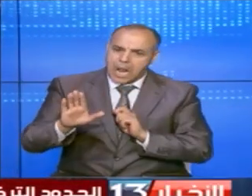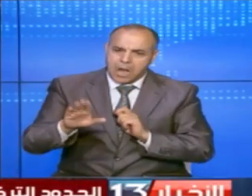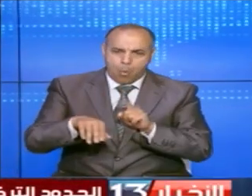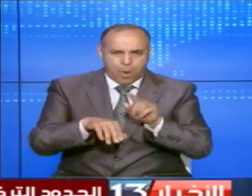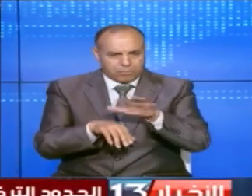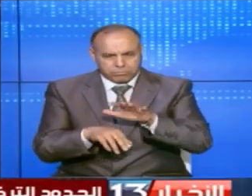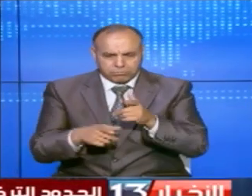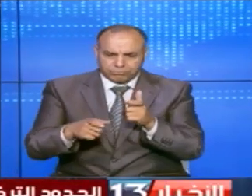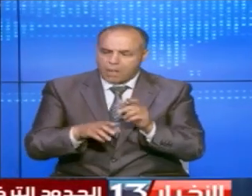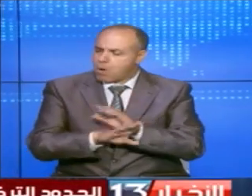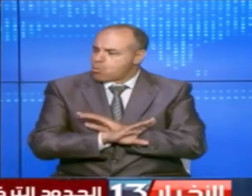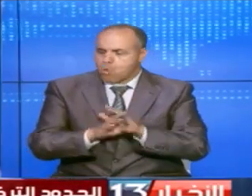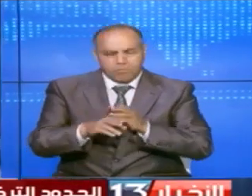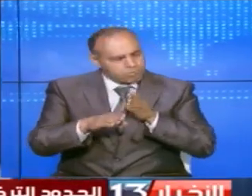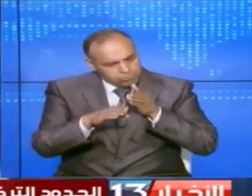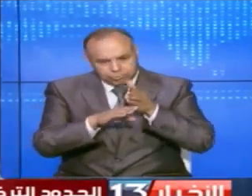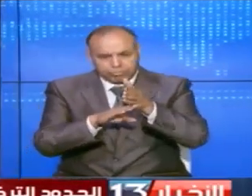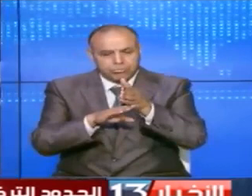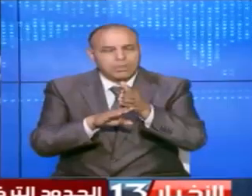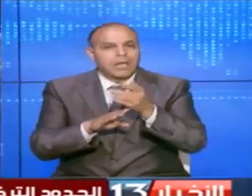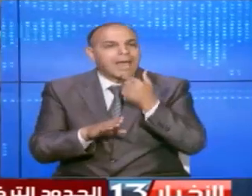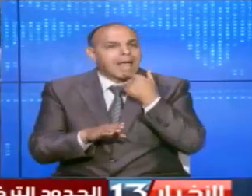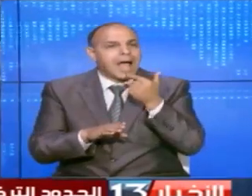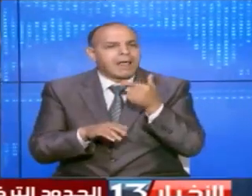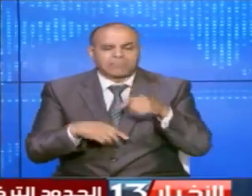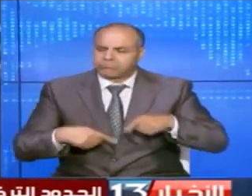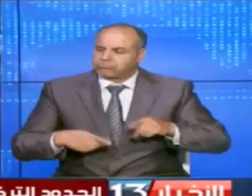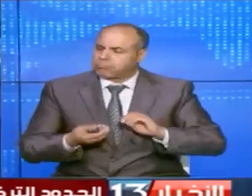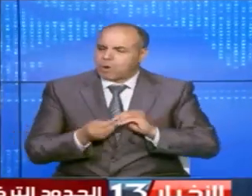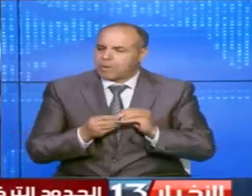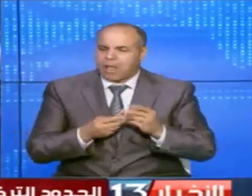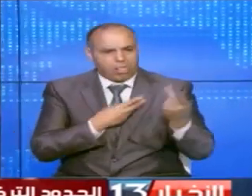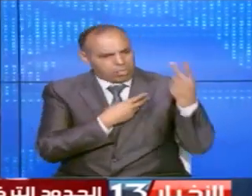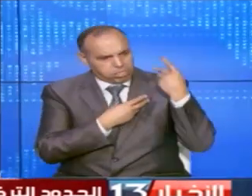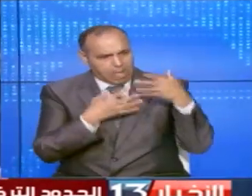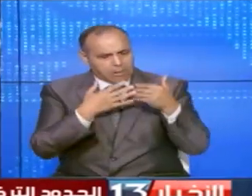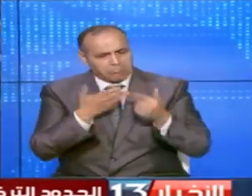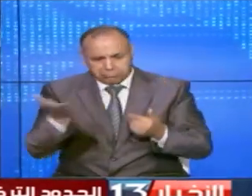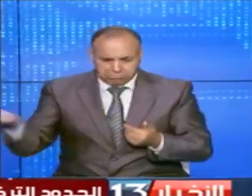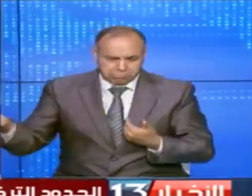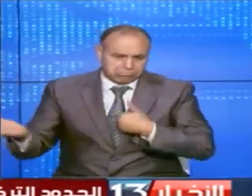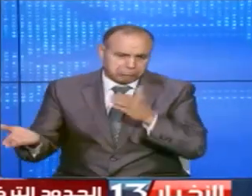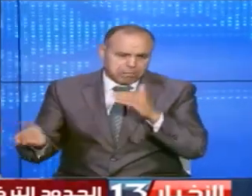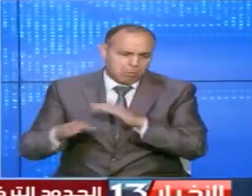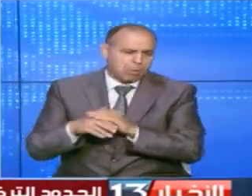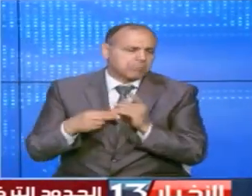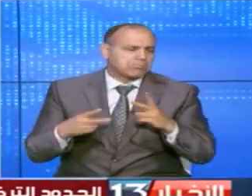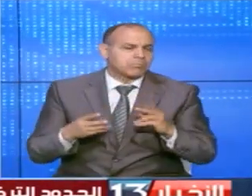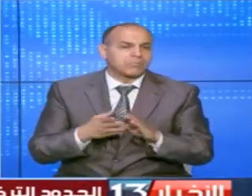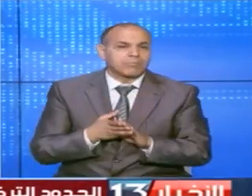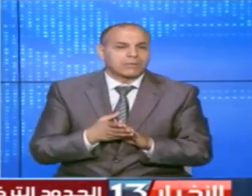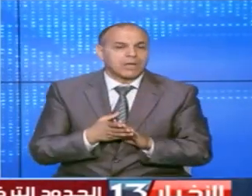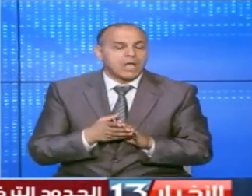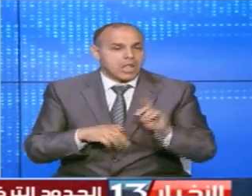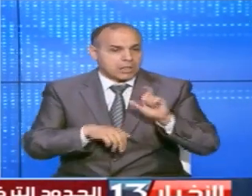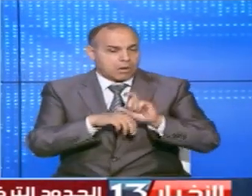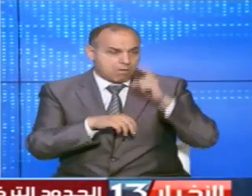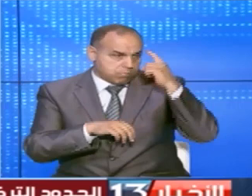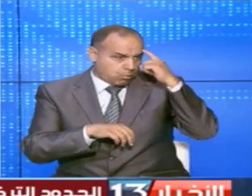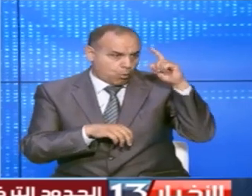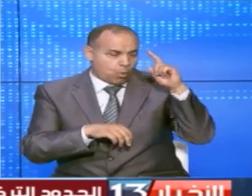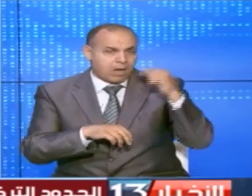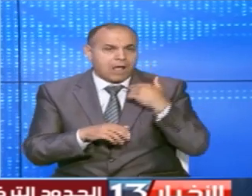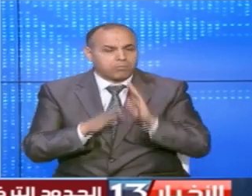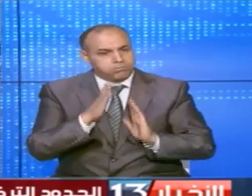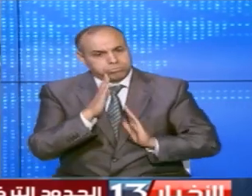المنطقه على الاطلاق وانه لا يشعر بالقلق ازاء العقوبات الامريكيه في هذا الصدد موقف تركيا جاء ايضا اثر